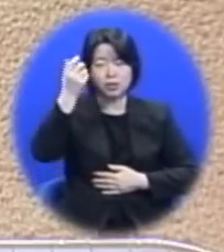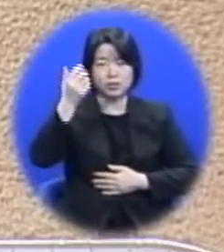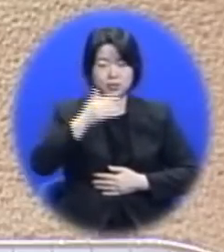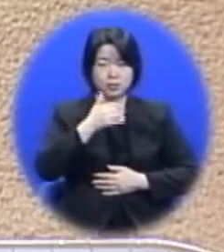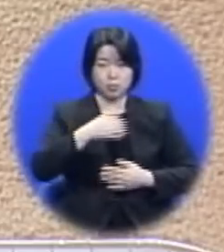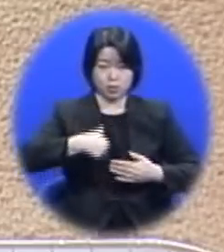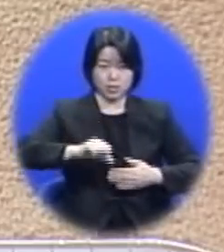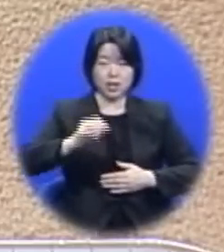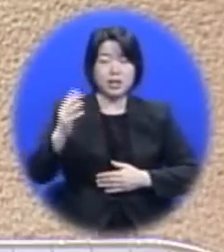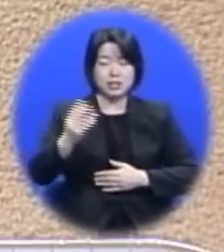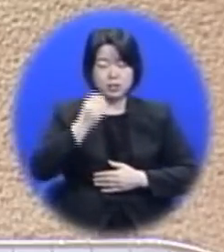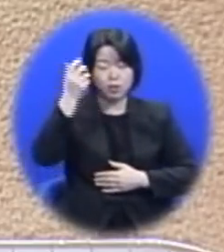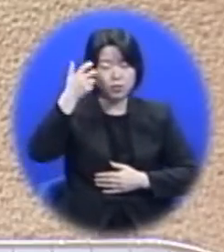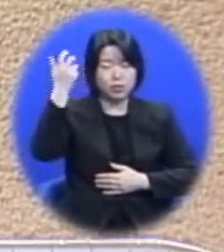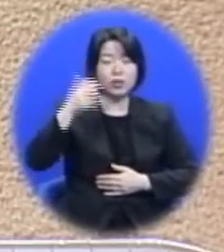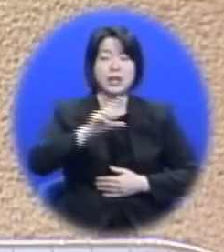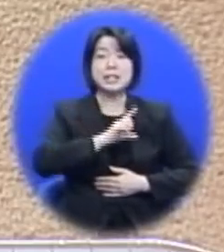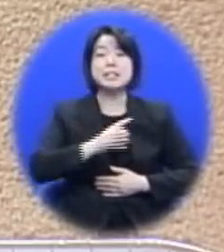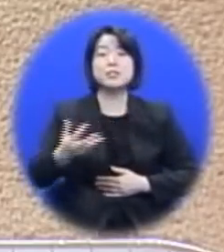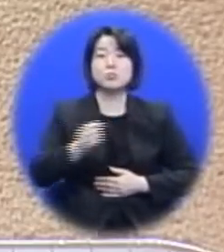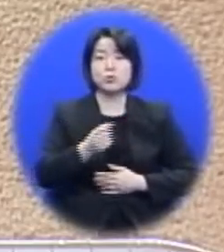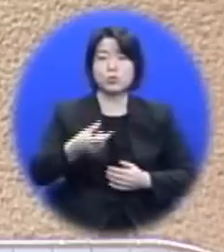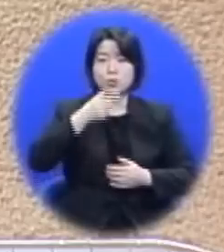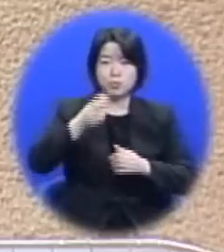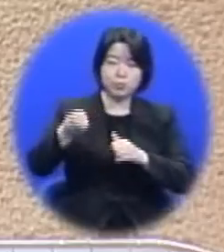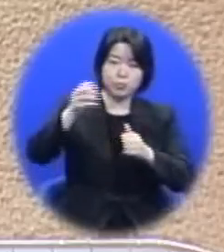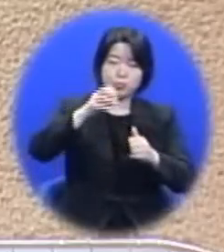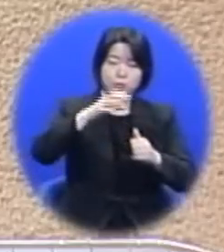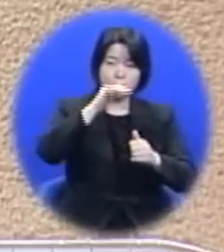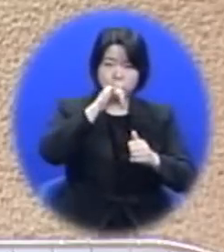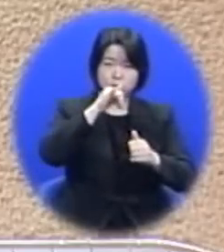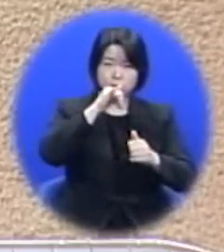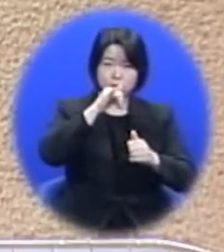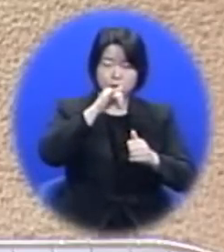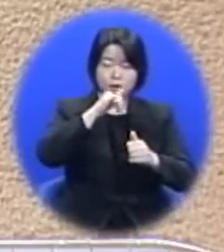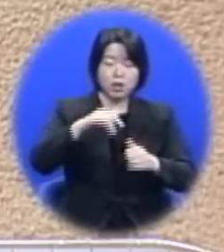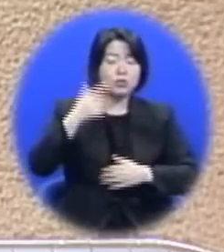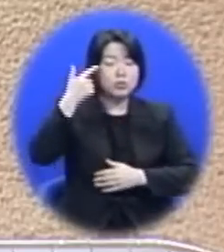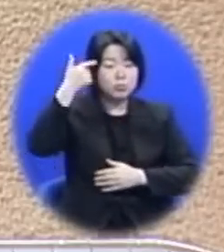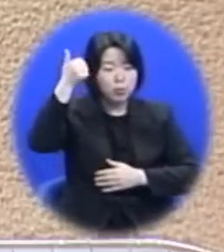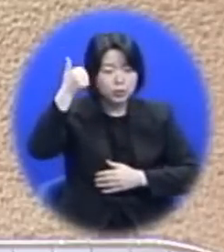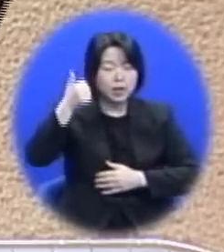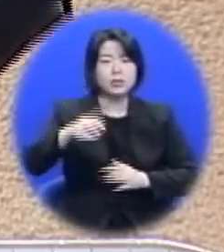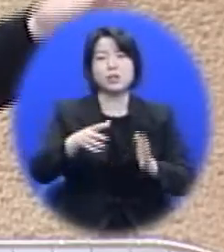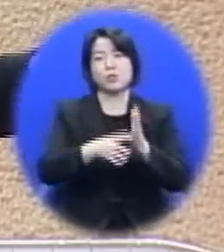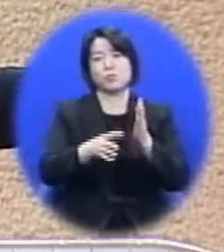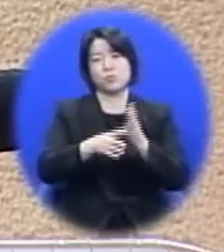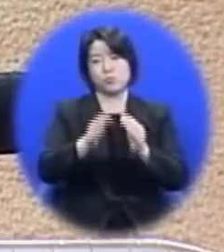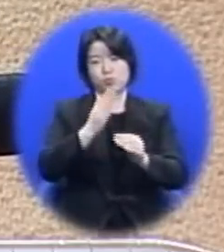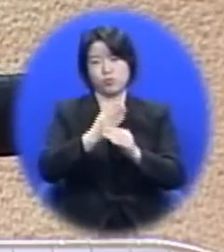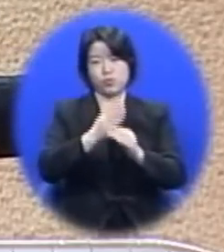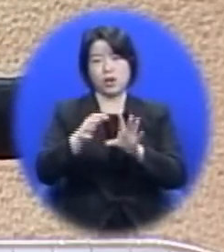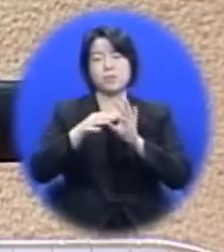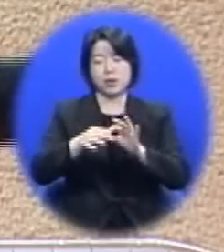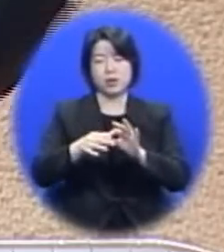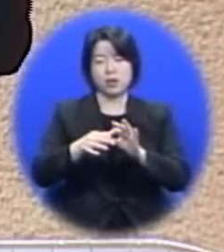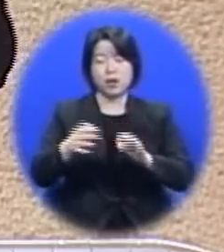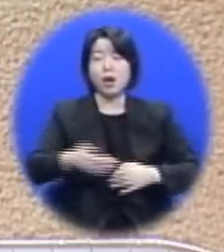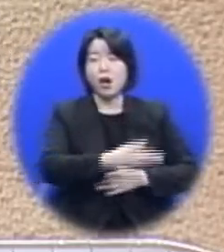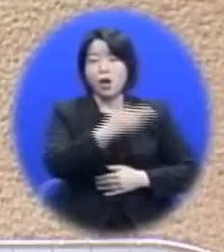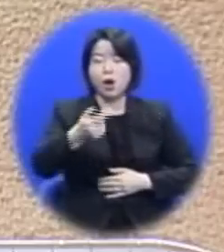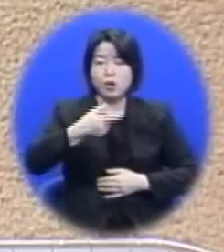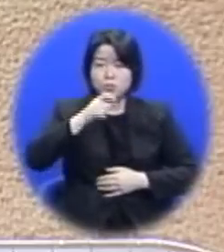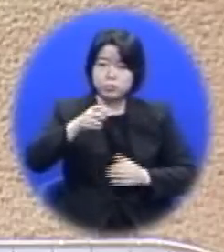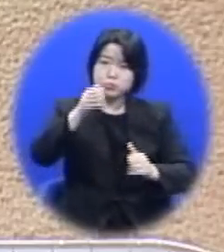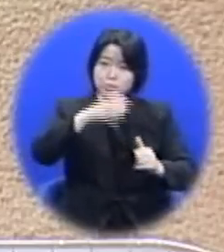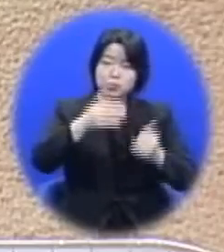것입니다. 세례 주는 목사는 정말 완전히 도구일 뿐입니다. 여러분이 세례를 받았다면 여러분은